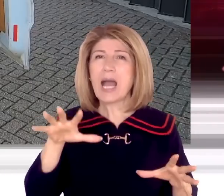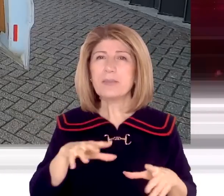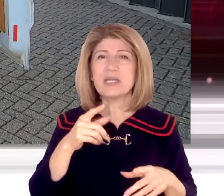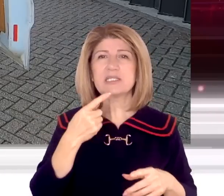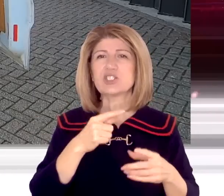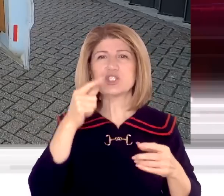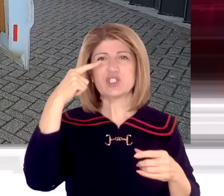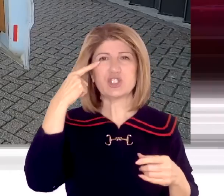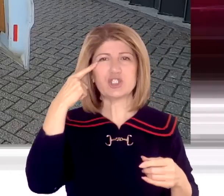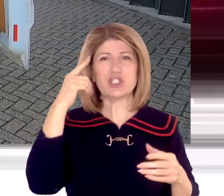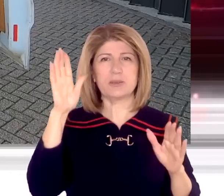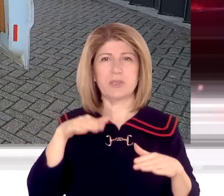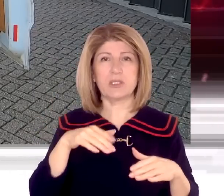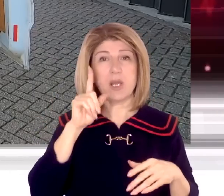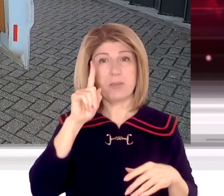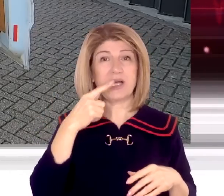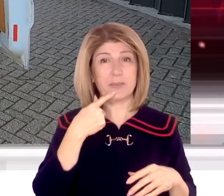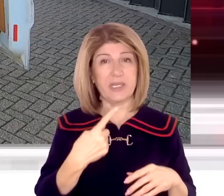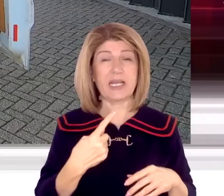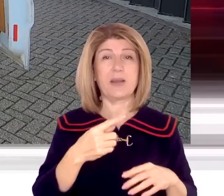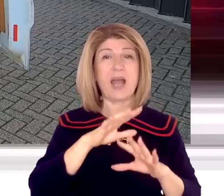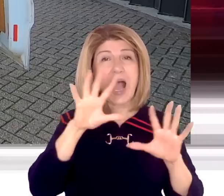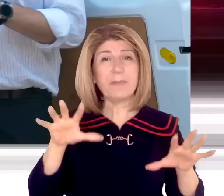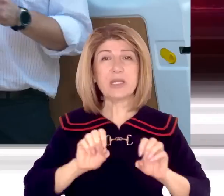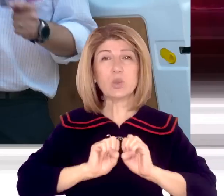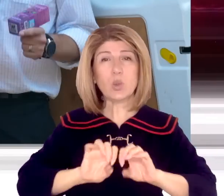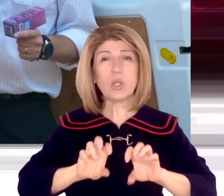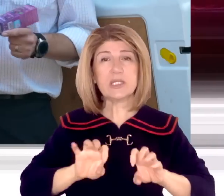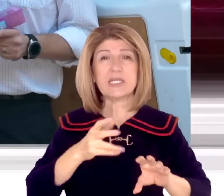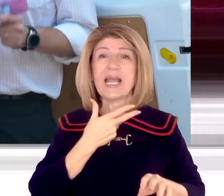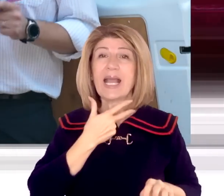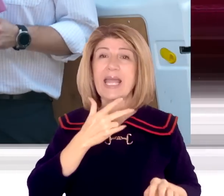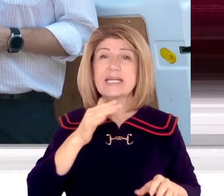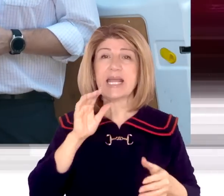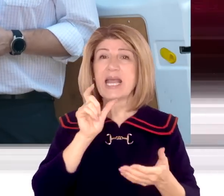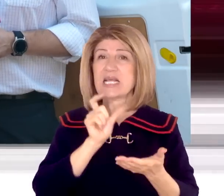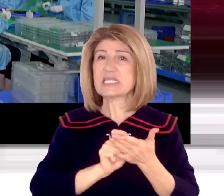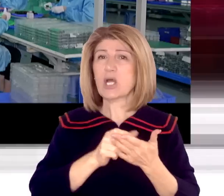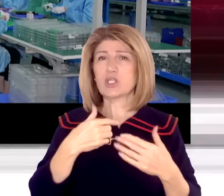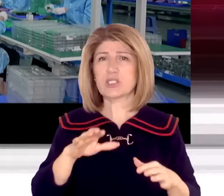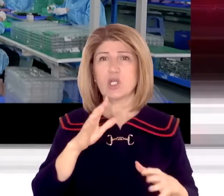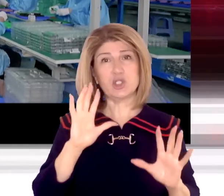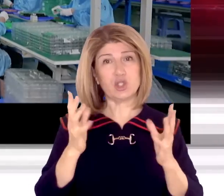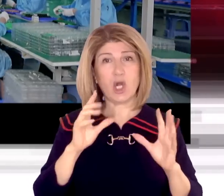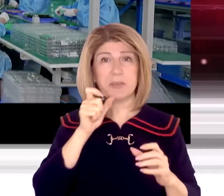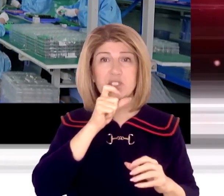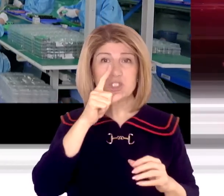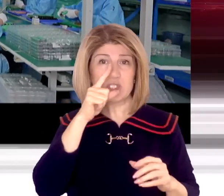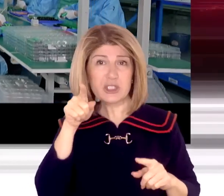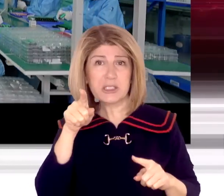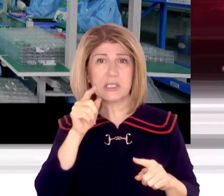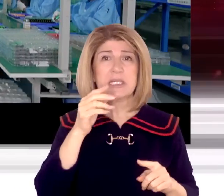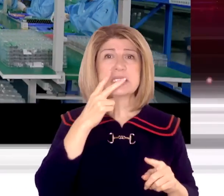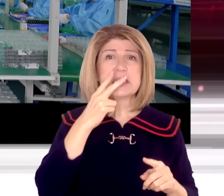همه‌شون از چین میان، ولی باید اشاره کنم که همه تولیداتشون هم غیر استاندارد نیست. جالبه که چین